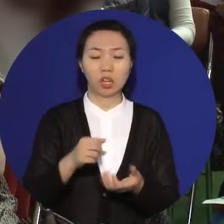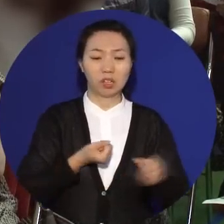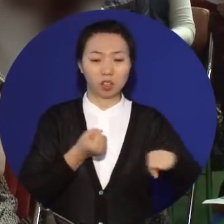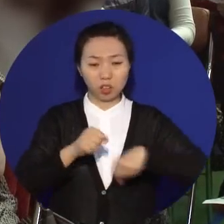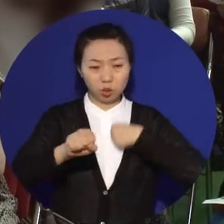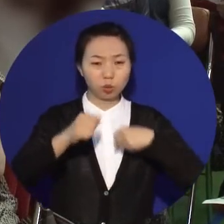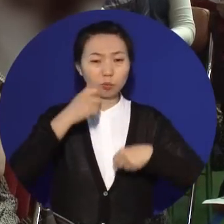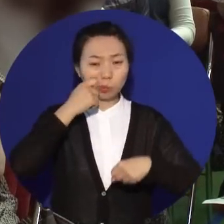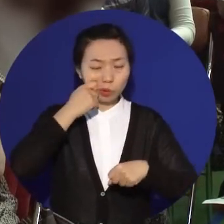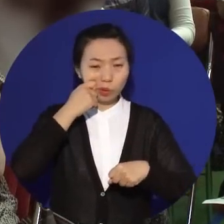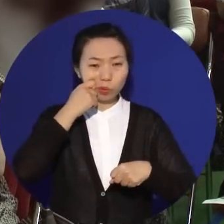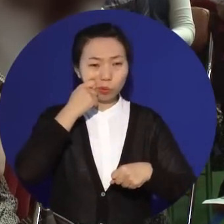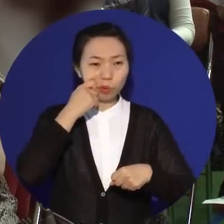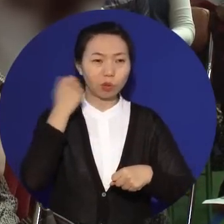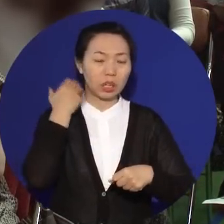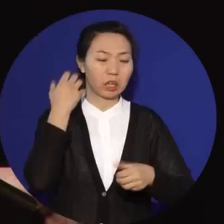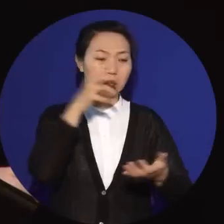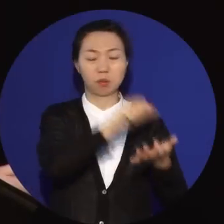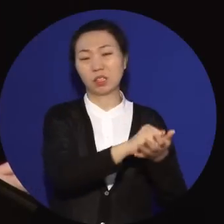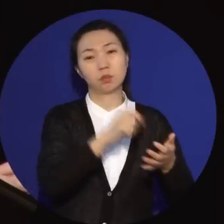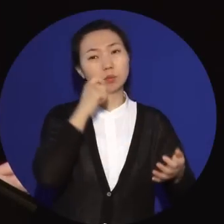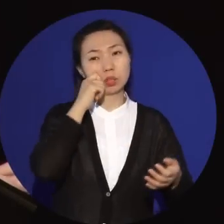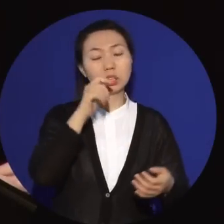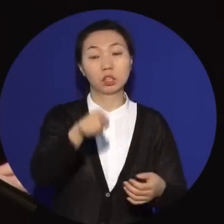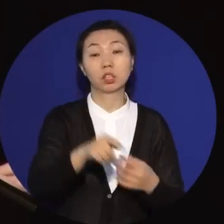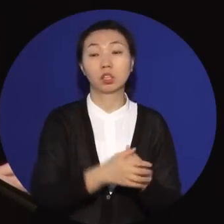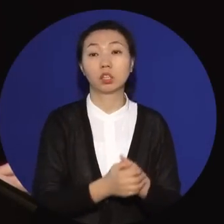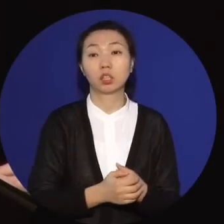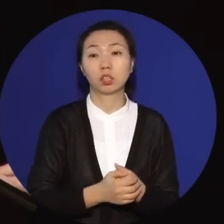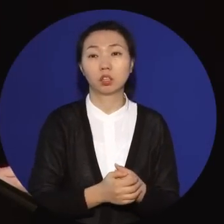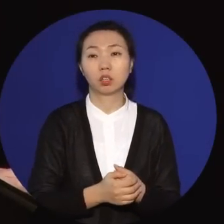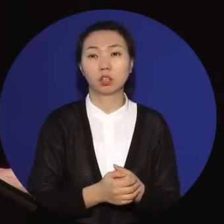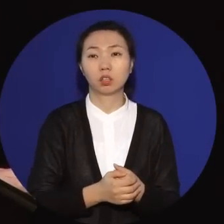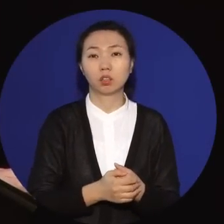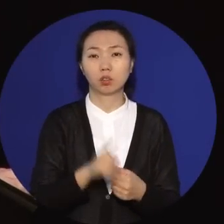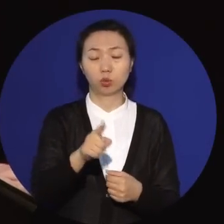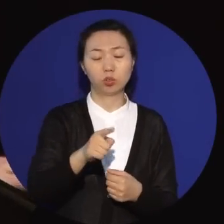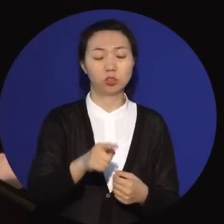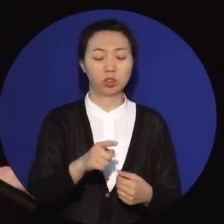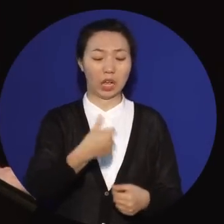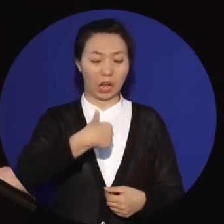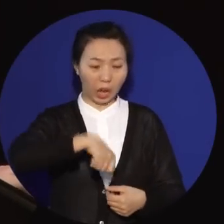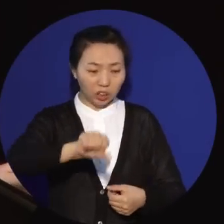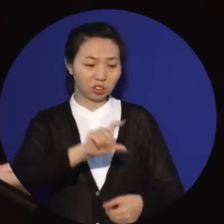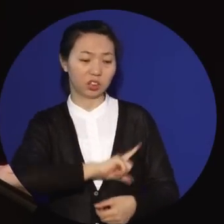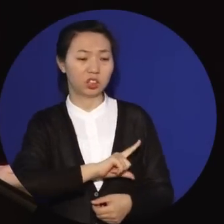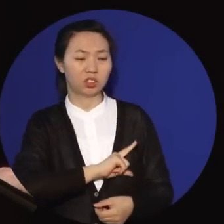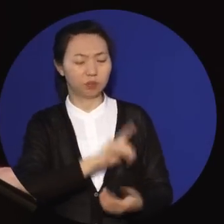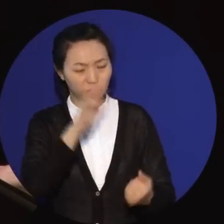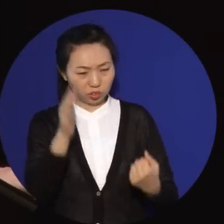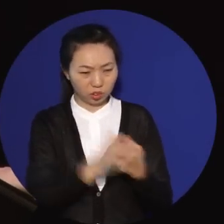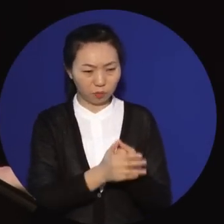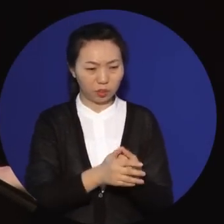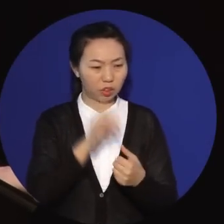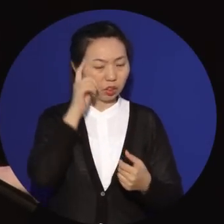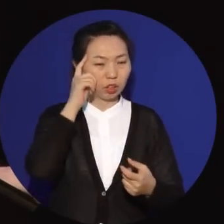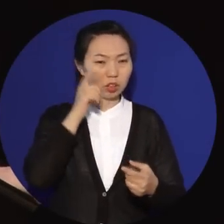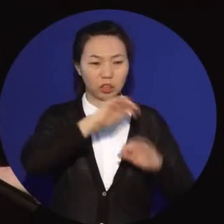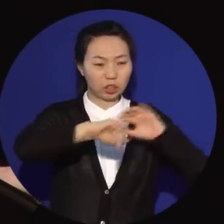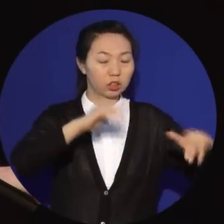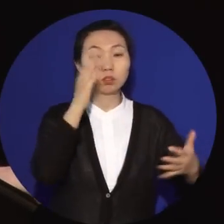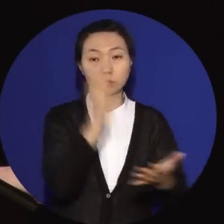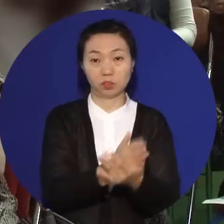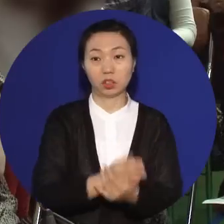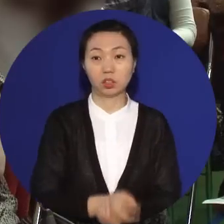계산해보니까 도장도 못하고 방도 못 얻으니까. 아니, 그거는 뭐. 안 가겠대요. 자기 거니까 자기가 이러든 저러든 그건